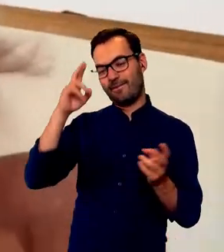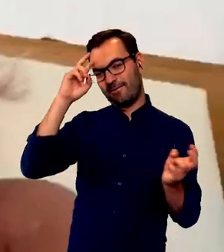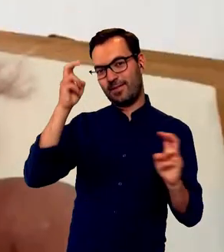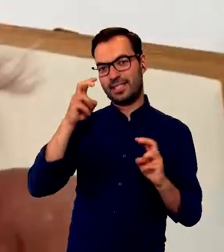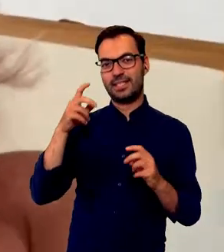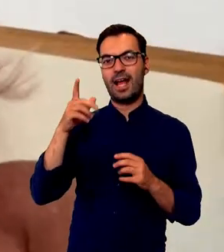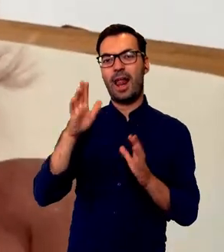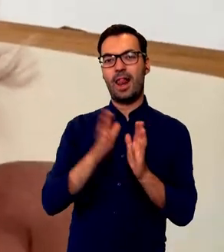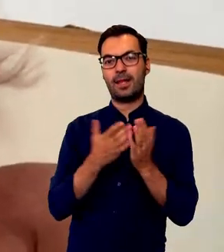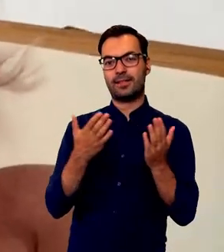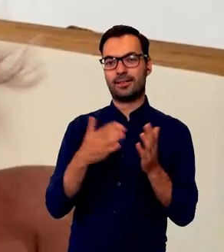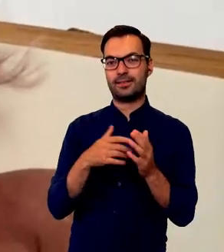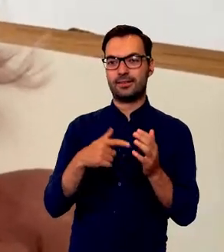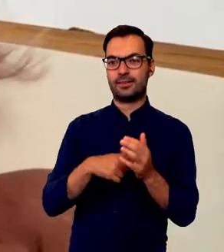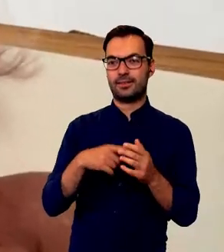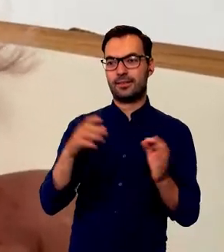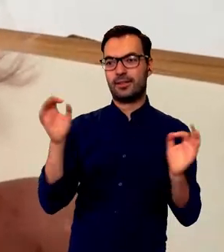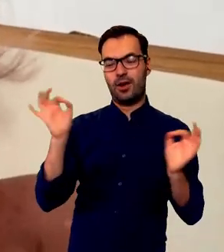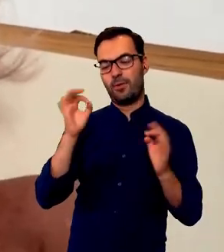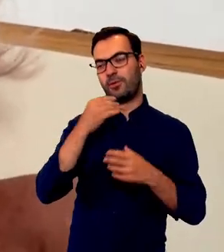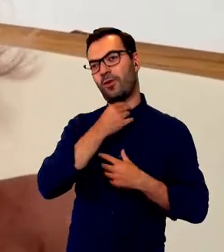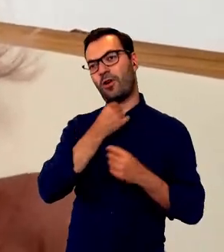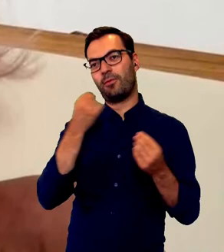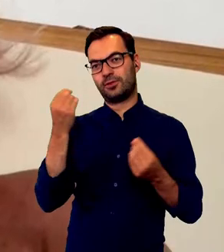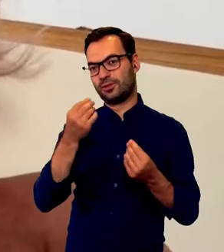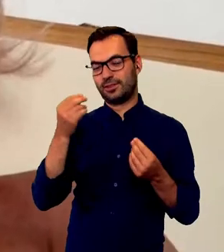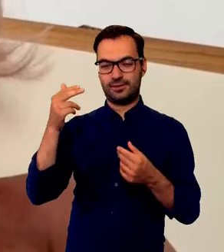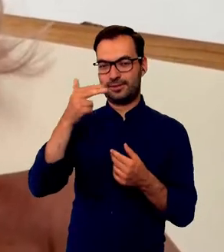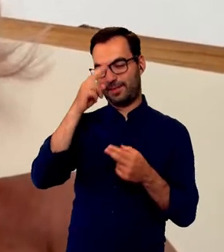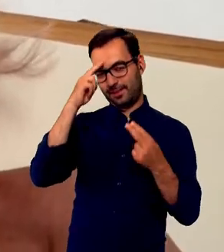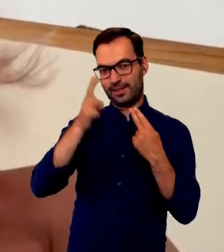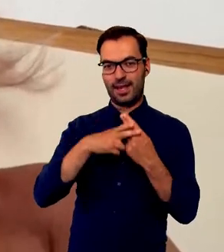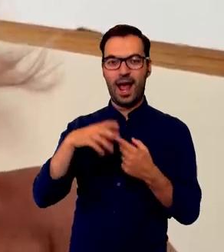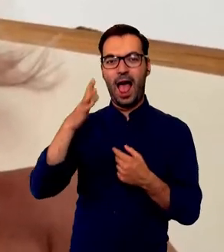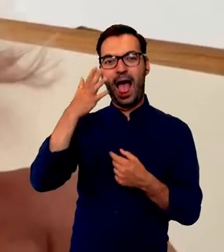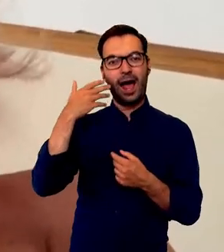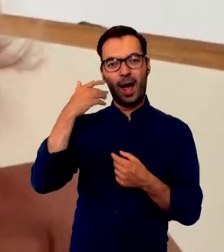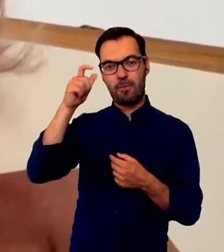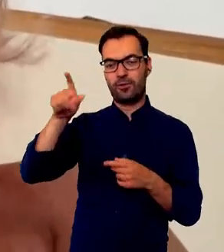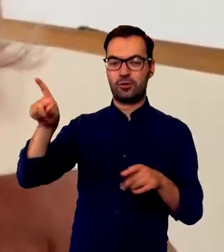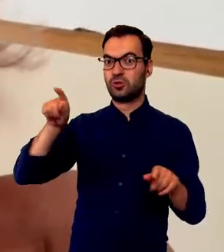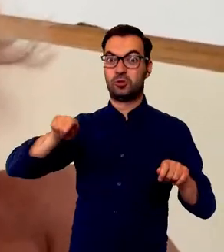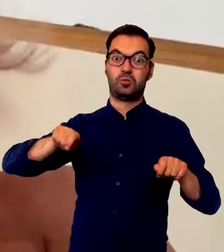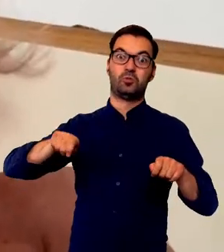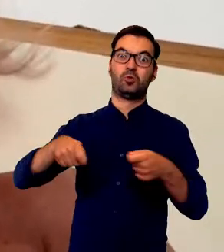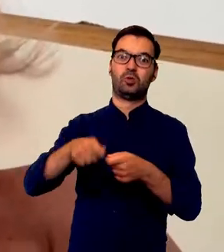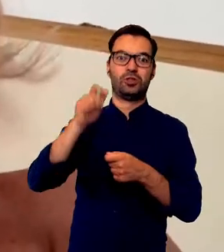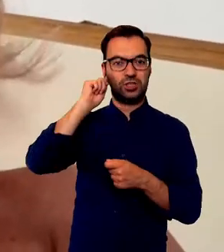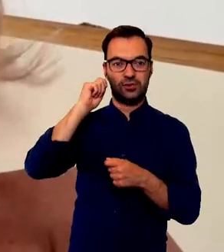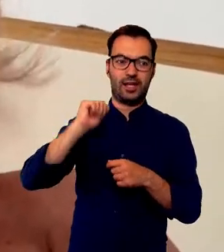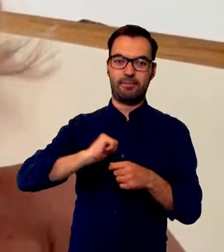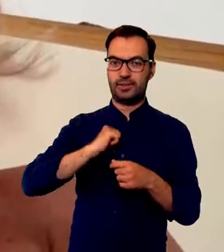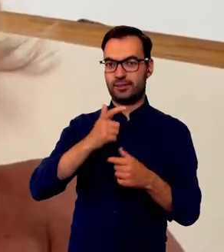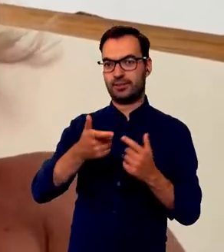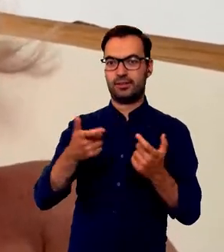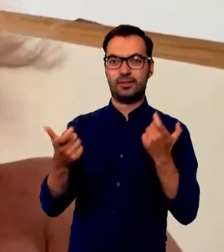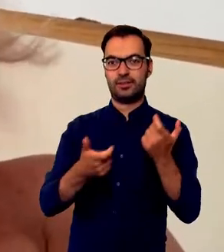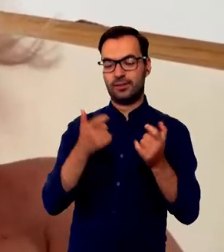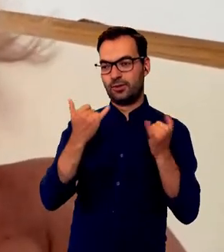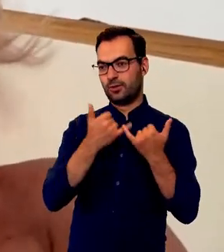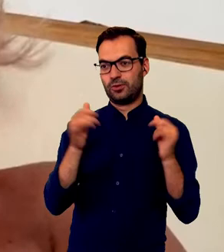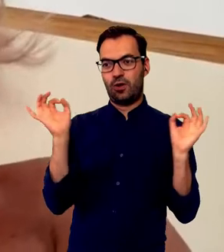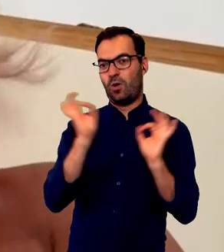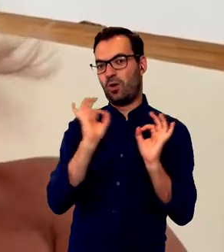literackie dotyczące tych fatalnych, beznadziejnych Arabów, którzy zmuszają te dziewczyny do tego, żeby one robiły